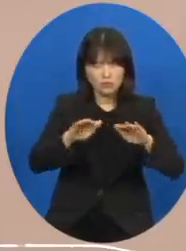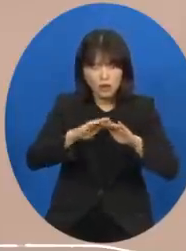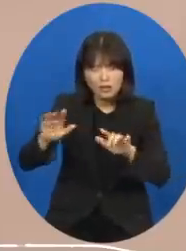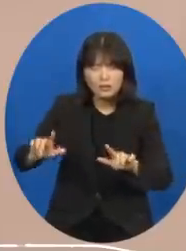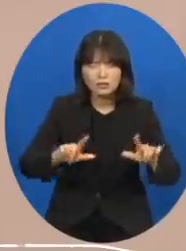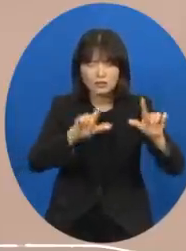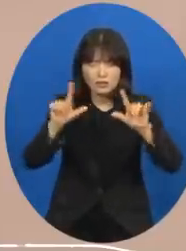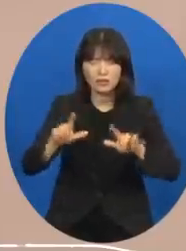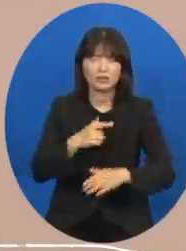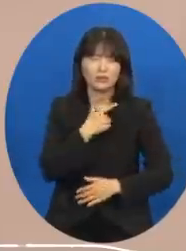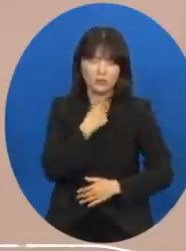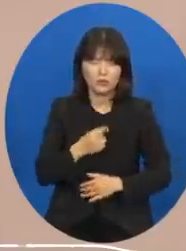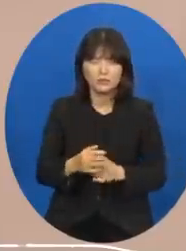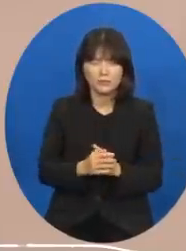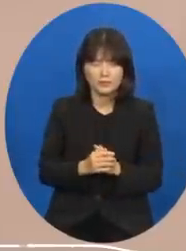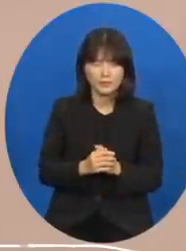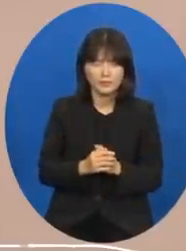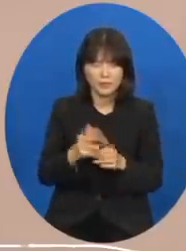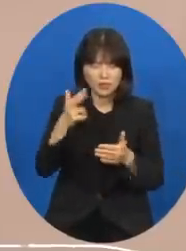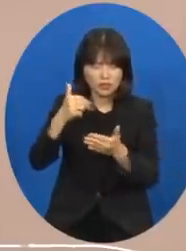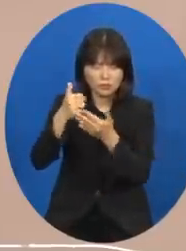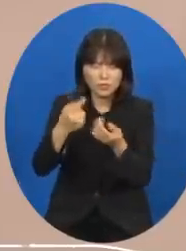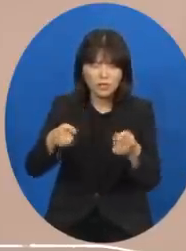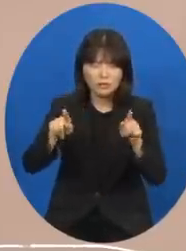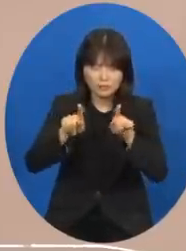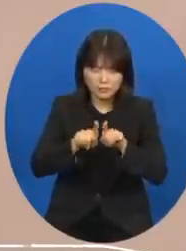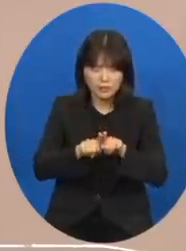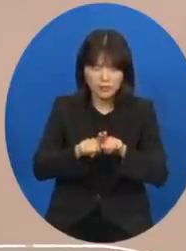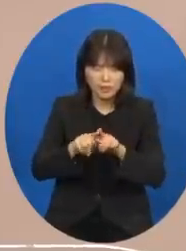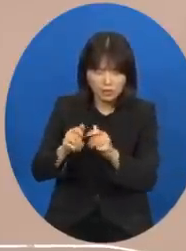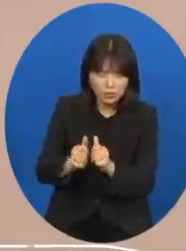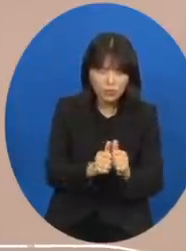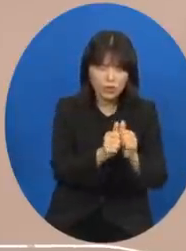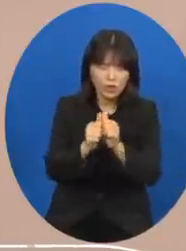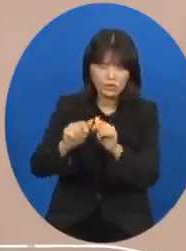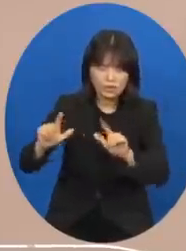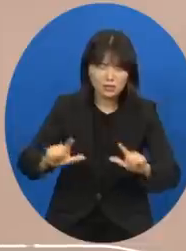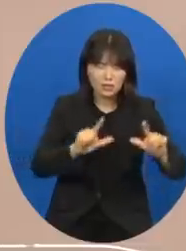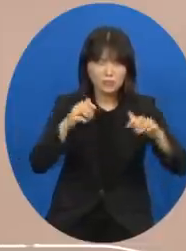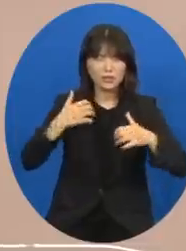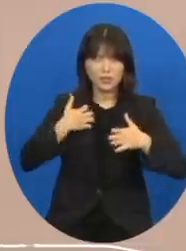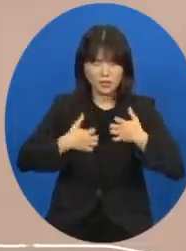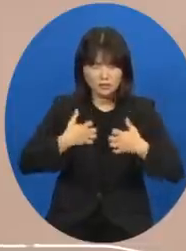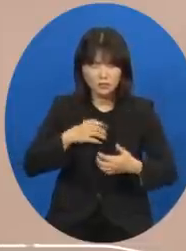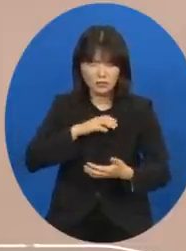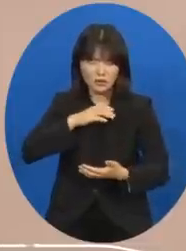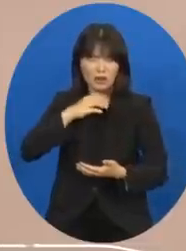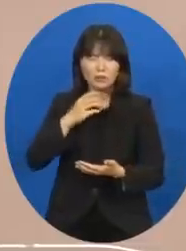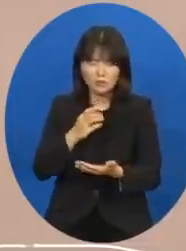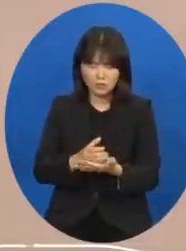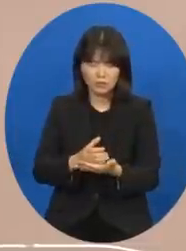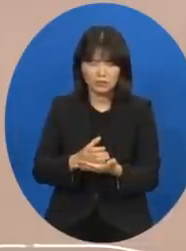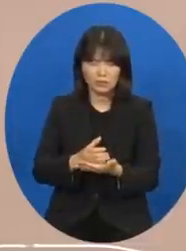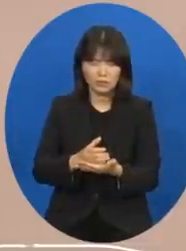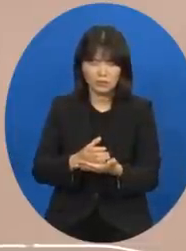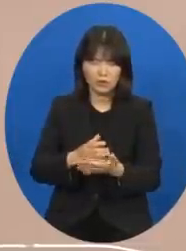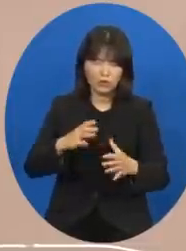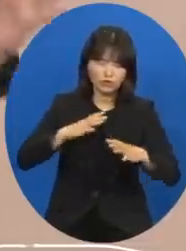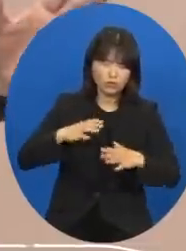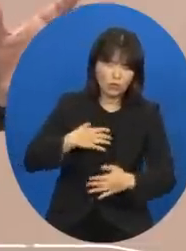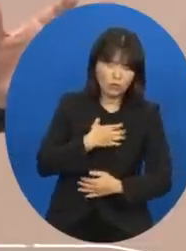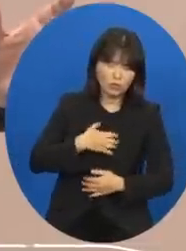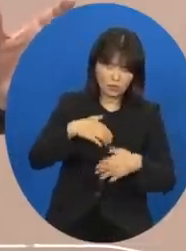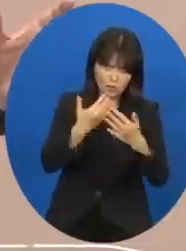그렇게 살고 싶습니다. 주님과 함께하는 동행하는 삶의 그 기쁨, 그 감격, 두려움과 염려가